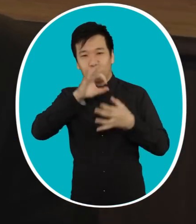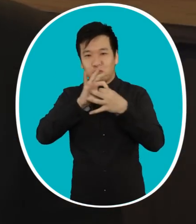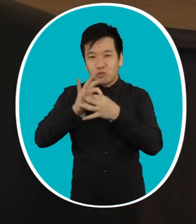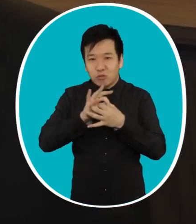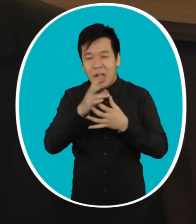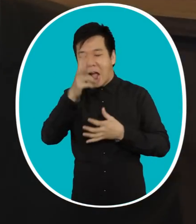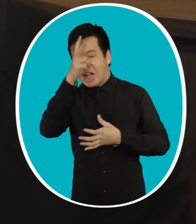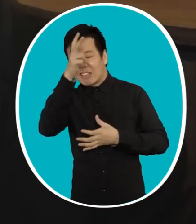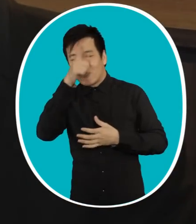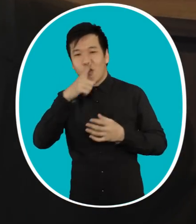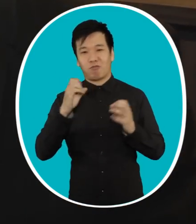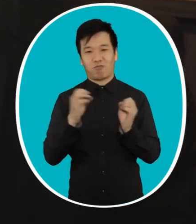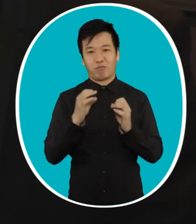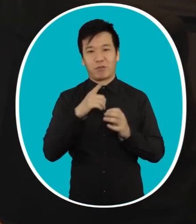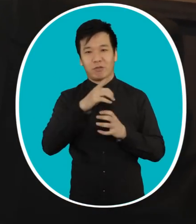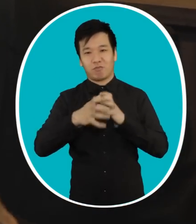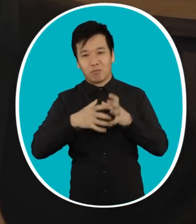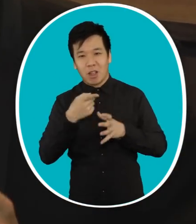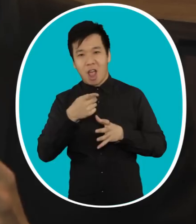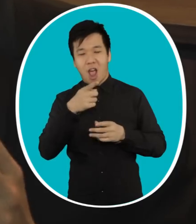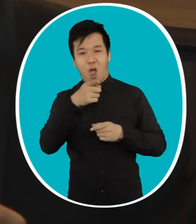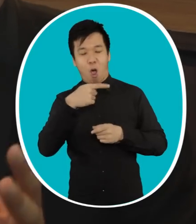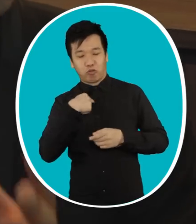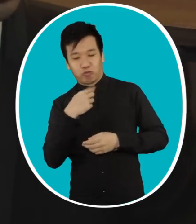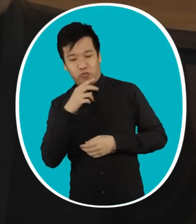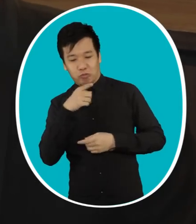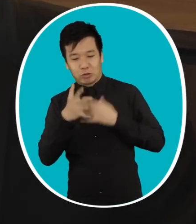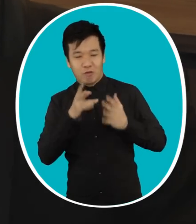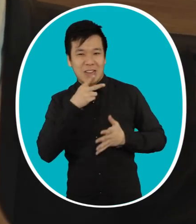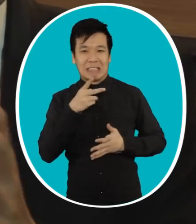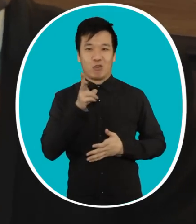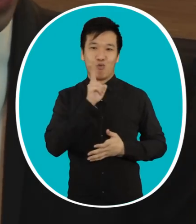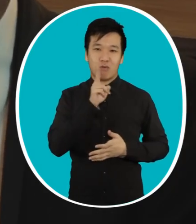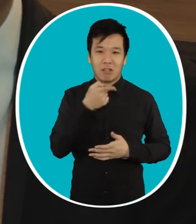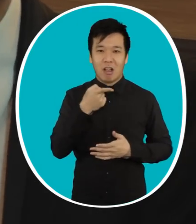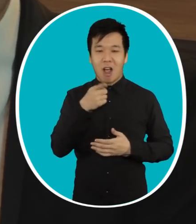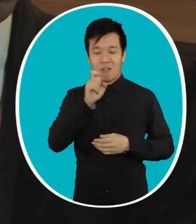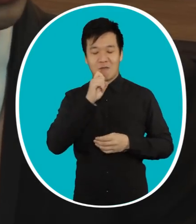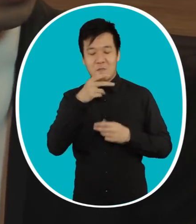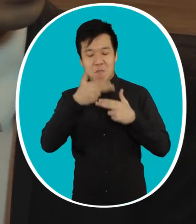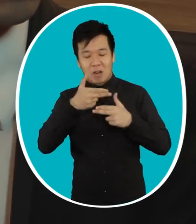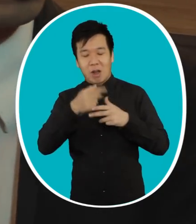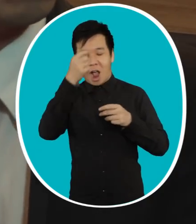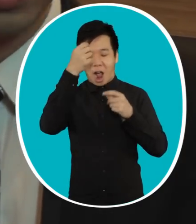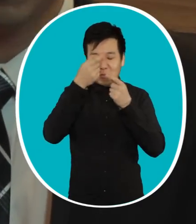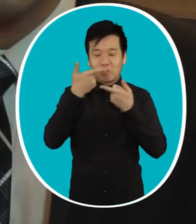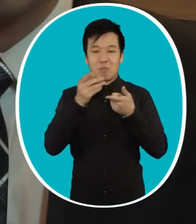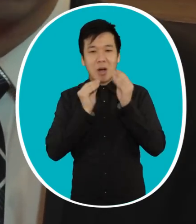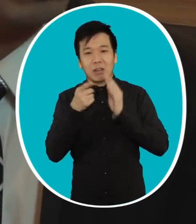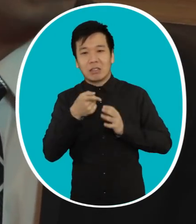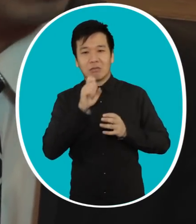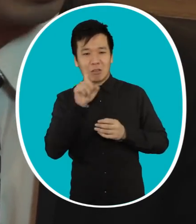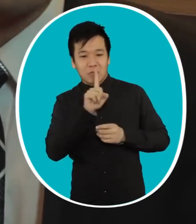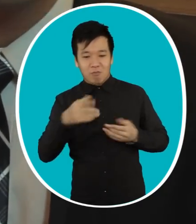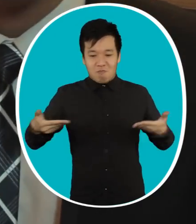同政府開完會咧，咁咪有人話我同個手語翻譯員好似樣，咁我就派咗條片扮佢，咁我就同佢認識咗。佢話：有冇啲嘢可以